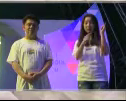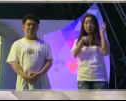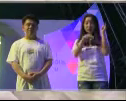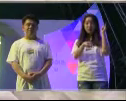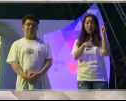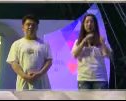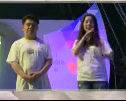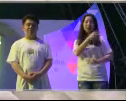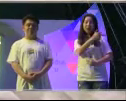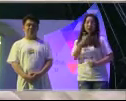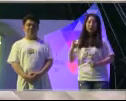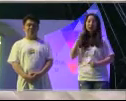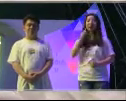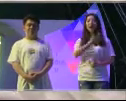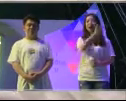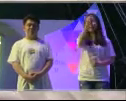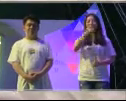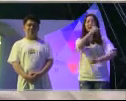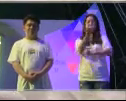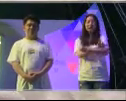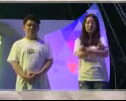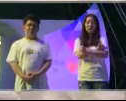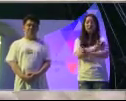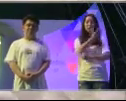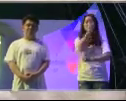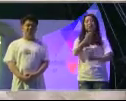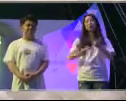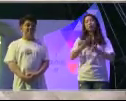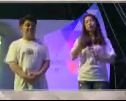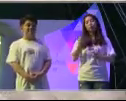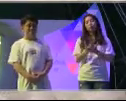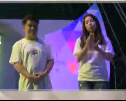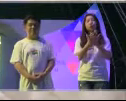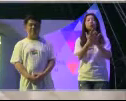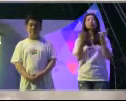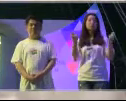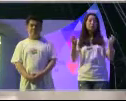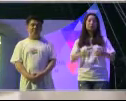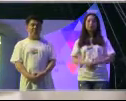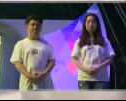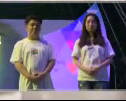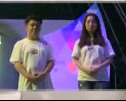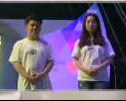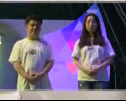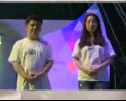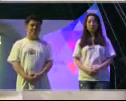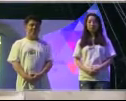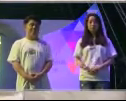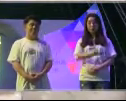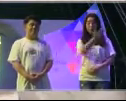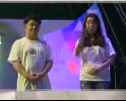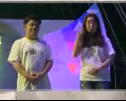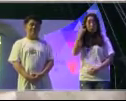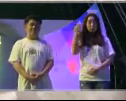위대하고 아름다운 인권 꽃나무를 q 하는 과정 이라고 생각을 합니다 여러분들의